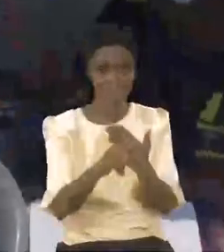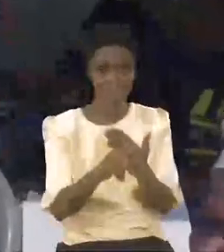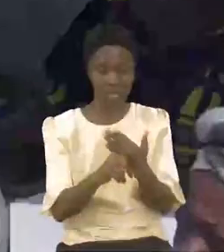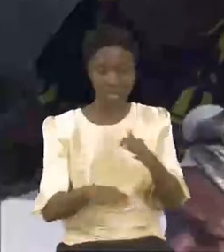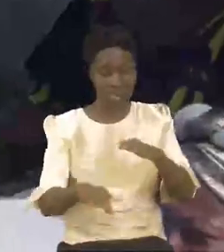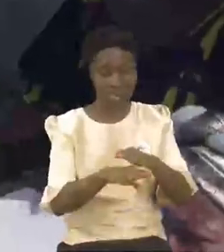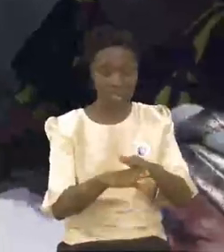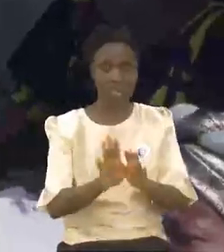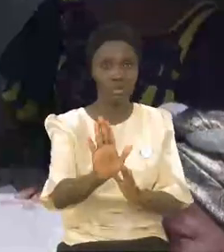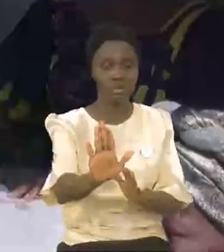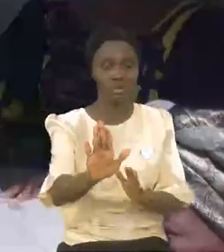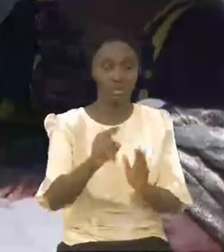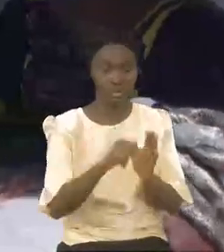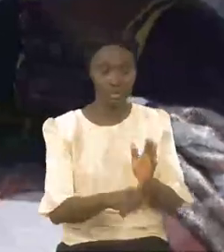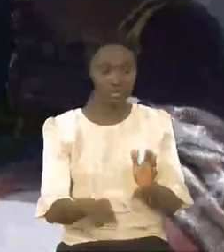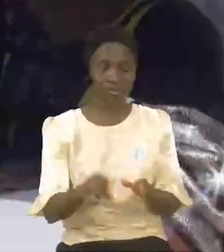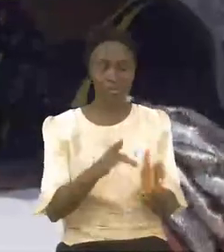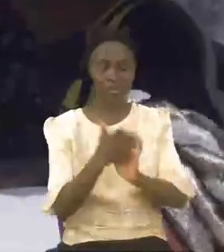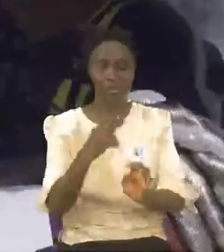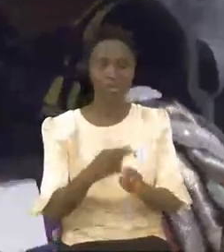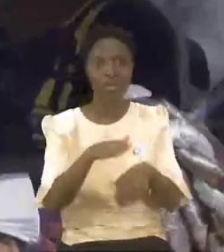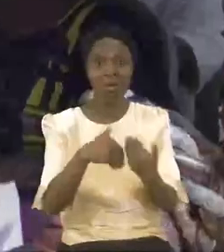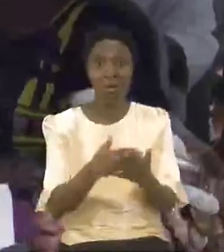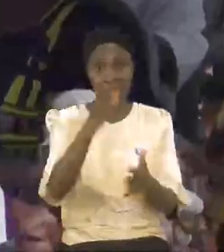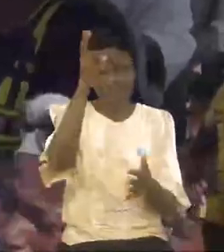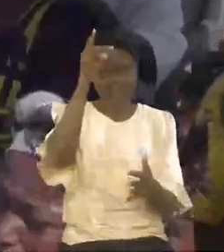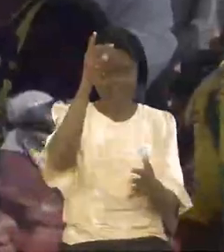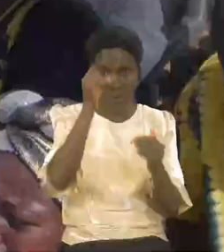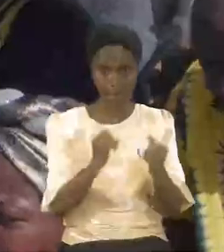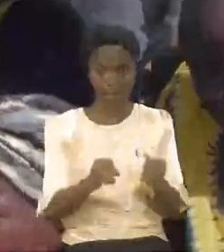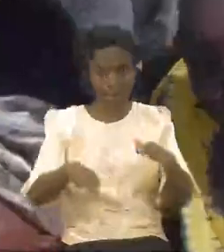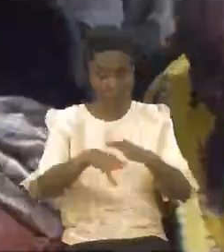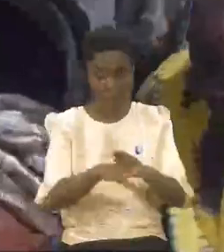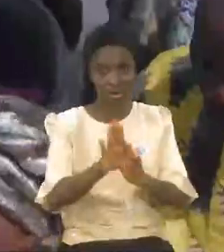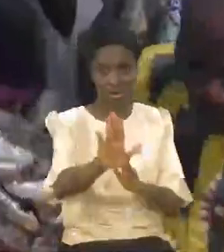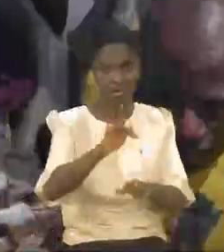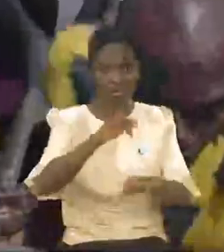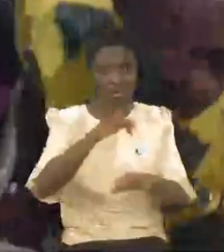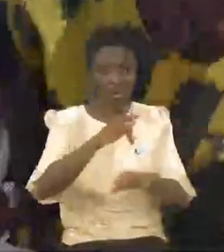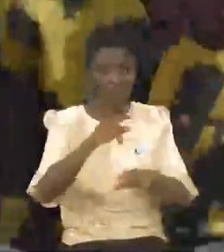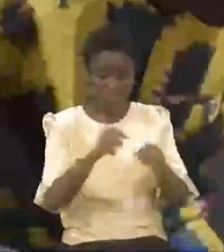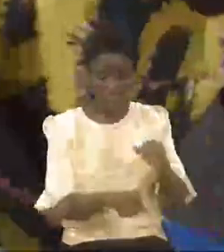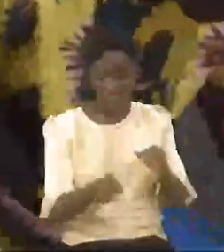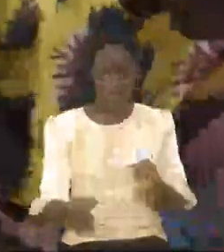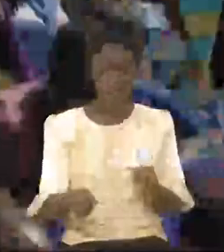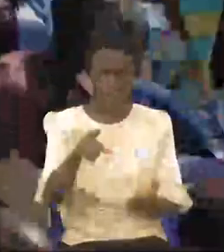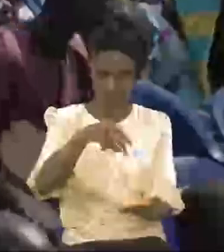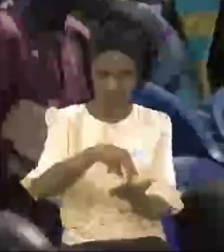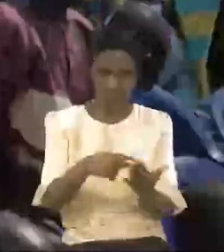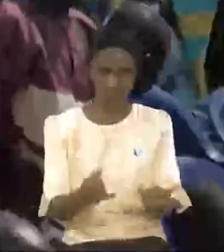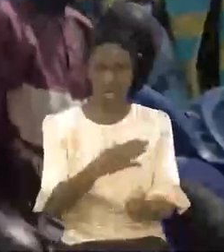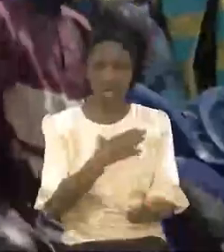les pouvoirs des ténèbres sous vos pieds, toutes les puissances démoniaques sous vos pieds. Tenez-vous de vous et piétinez